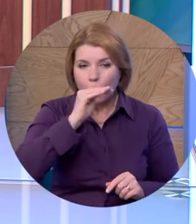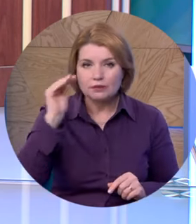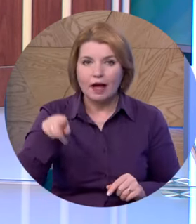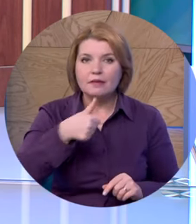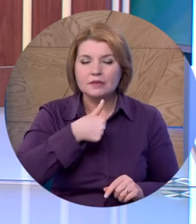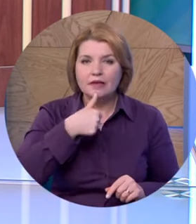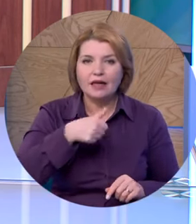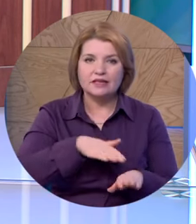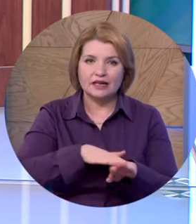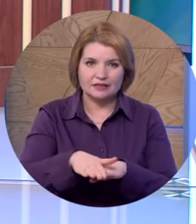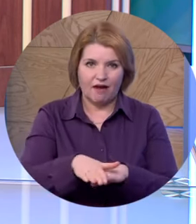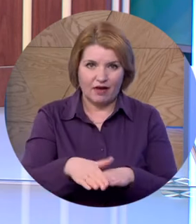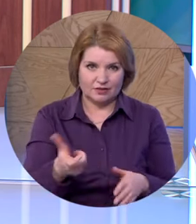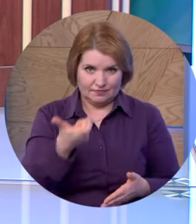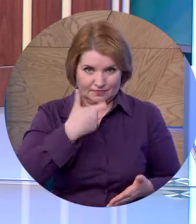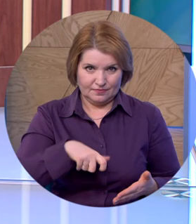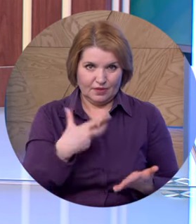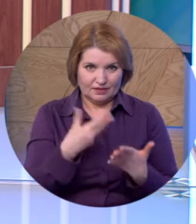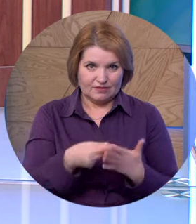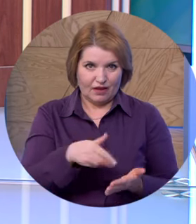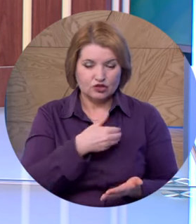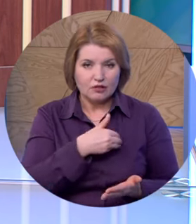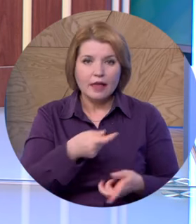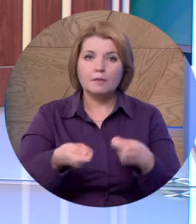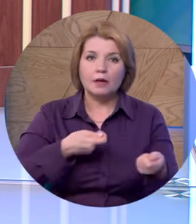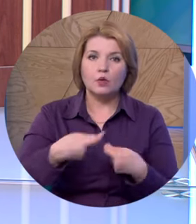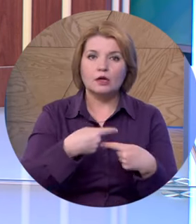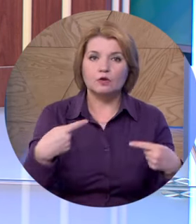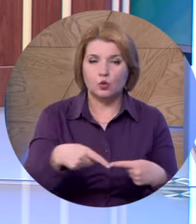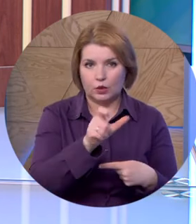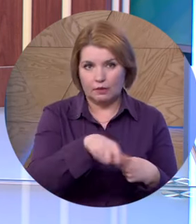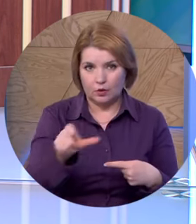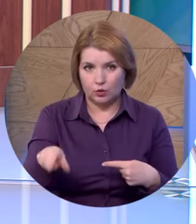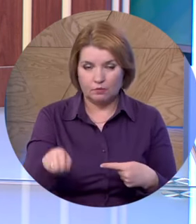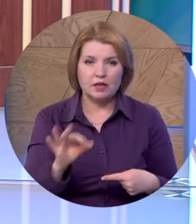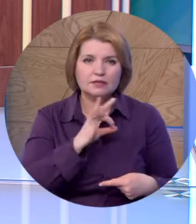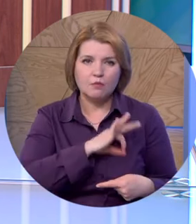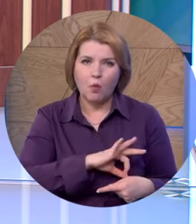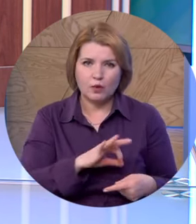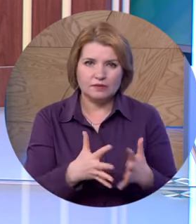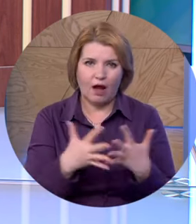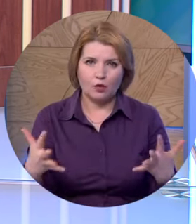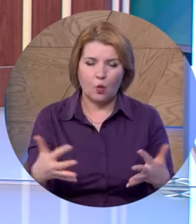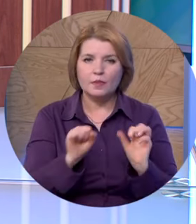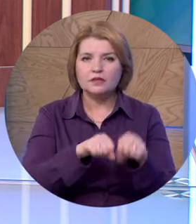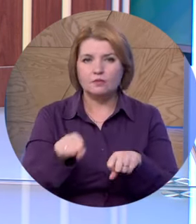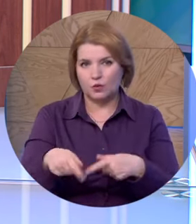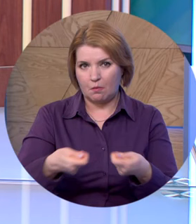манипулируют другими. Очень многие успешные люди достигают цели или достигают успеха, используя огромный набор манипуляций, но они